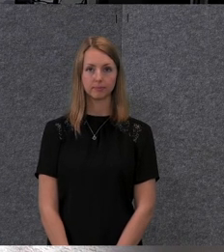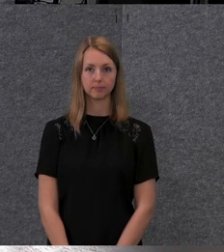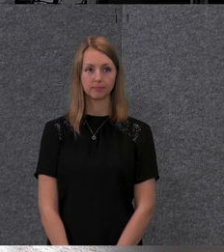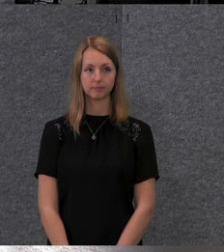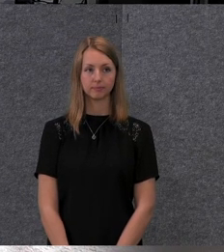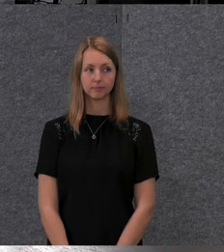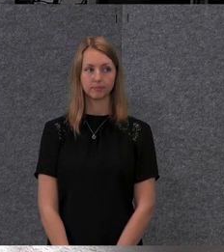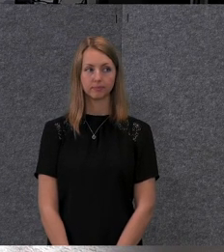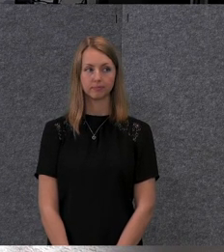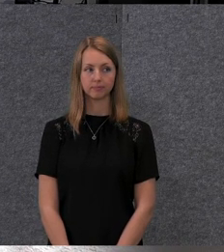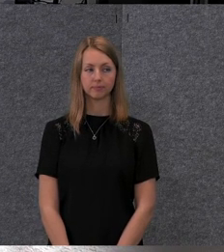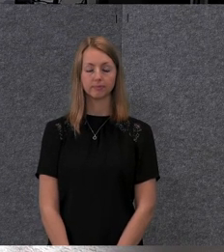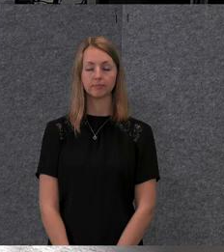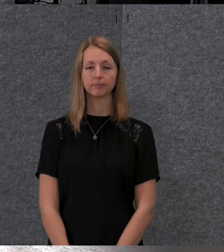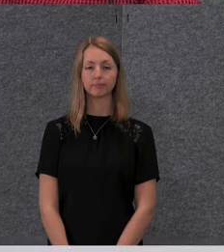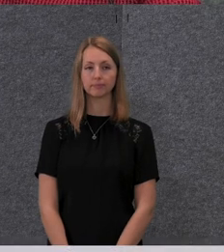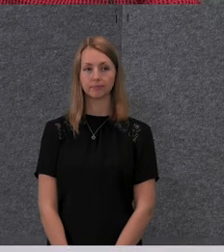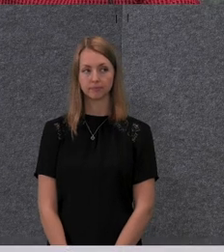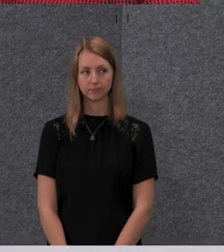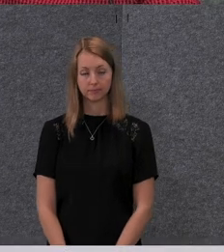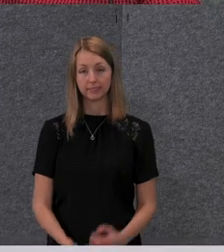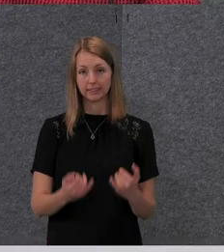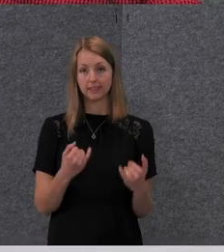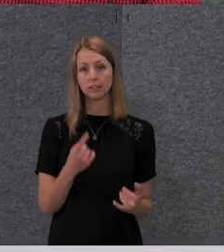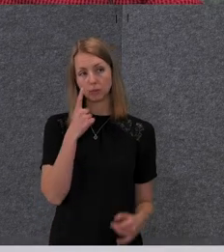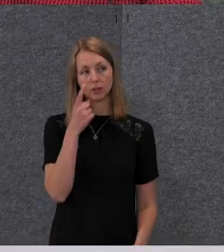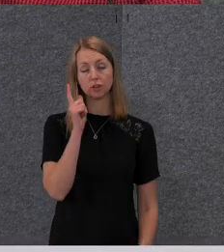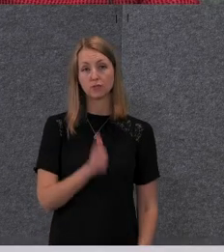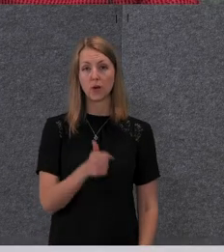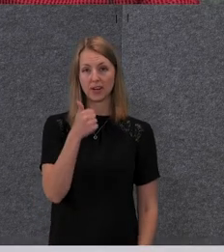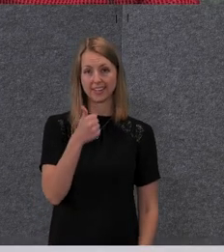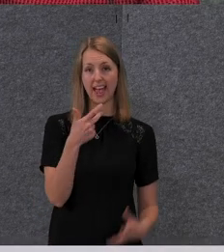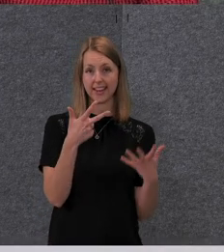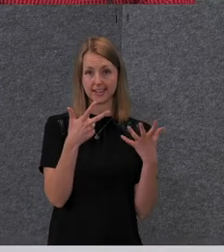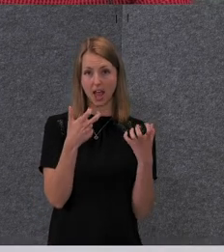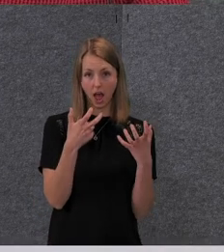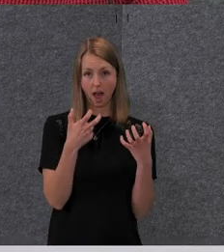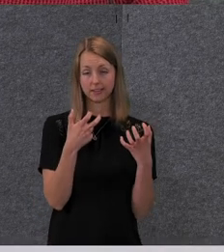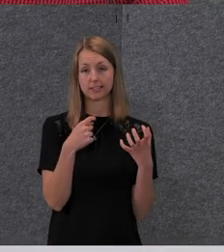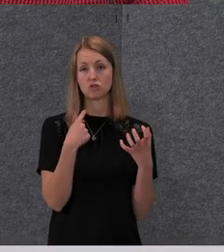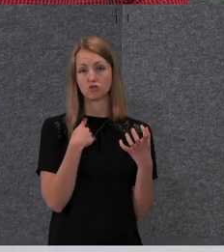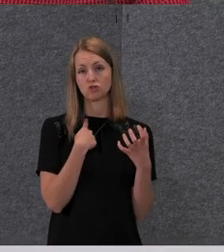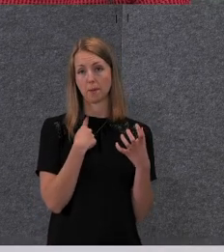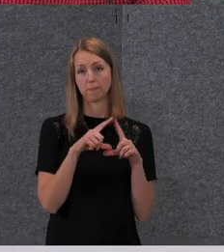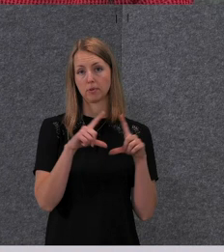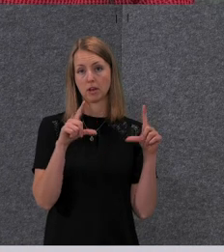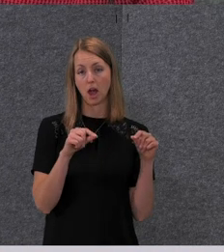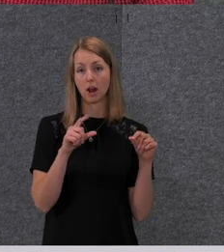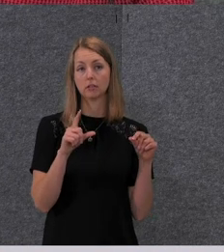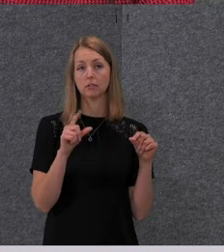Vielleicht kann ich zu eurer Orientierung sagen, dass wir zu 281 vergebene Stimmkarten haben. Also das wäre quasi